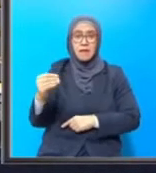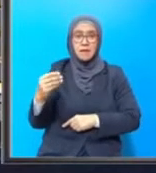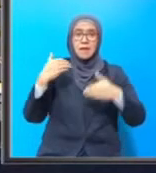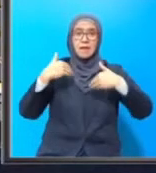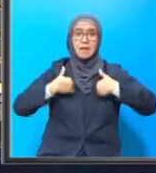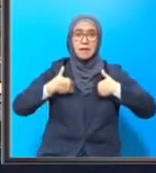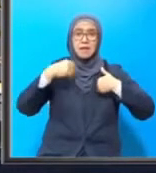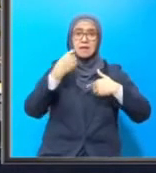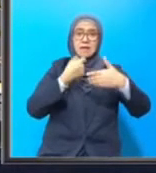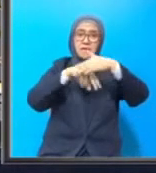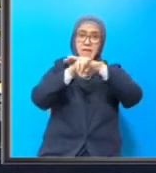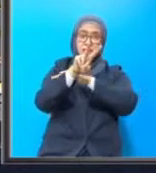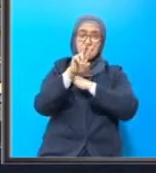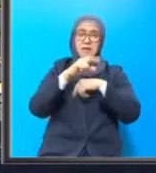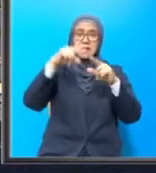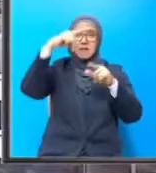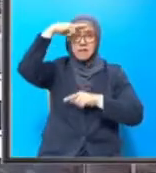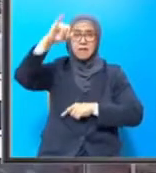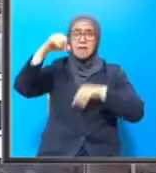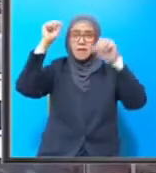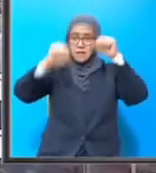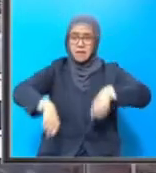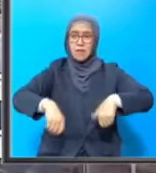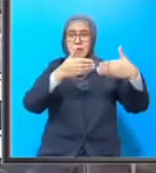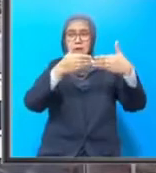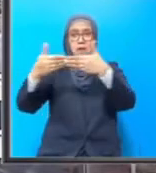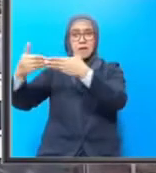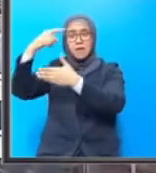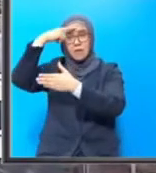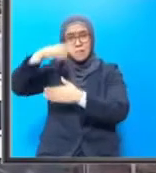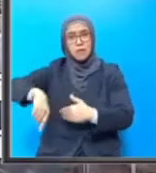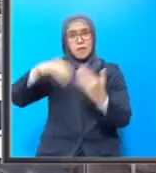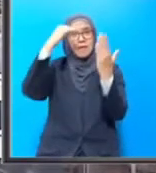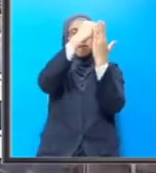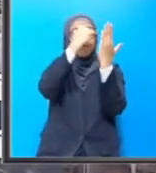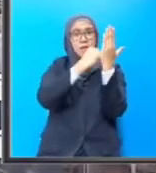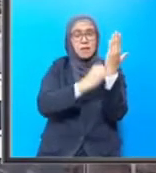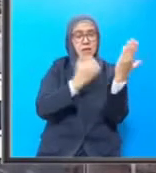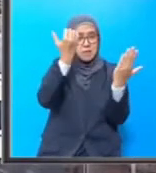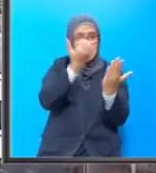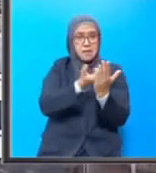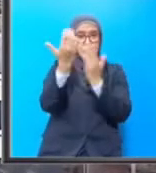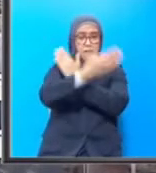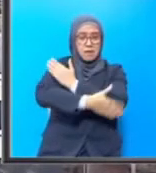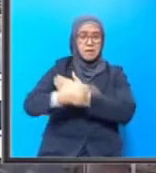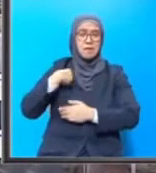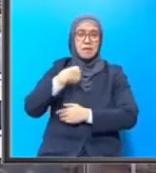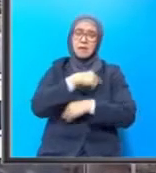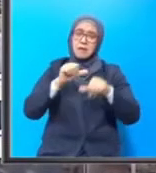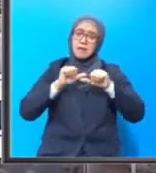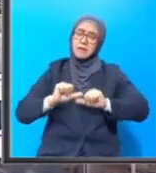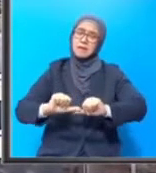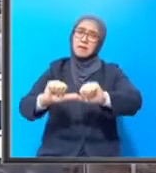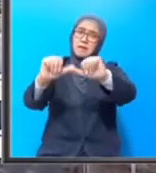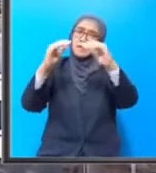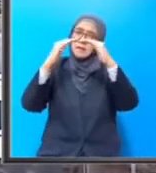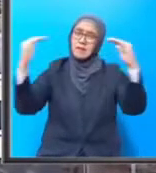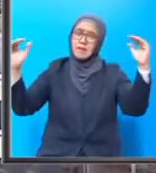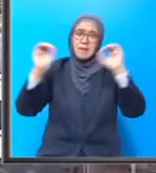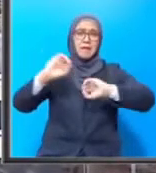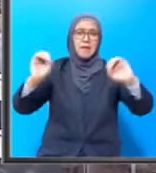diteruskan supaya agenda ekonomi negara kita ini berjalan dengan stabil dan tidak ada